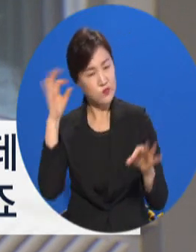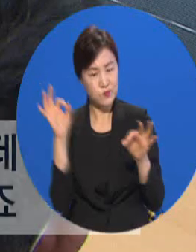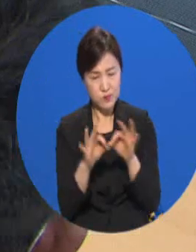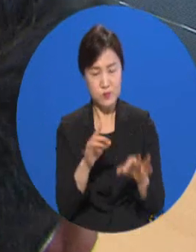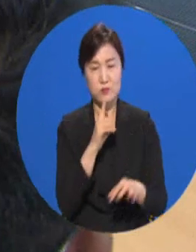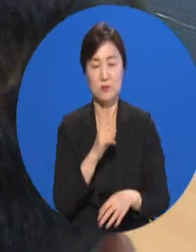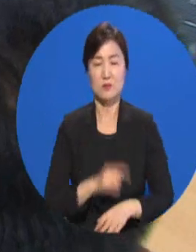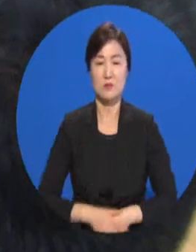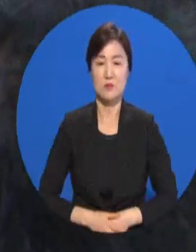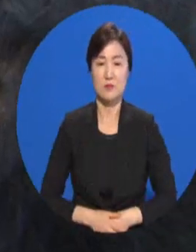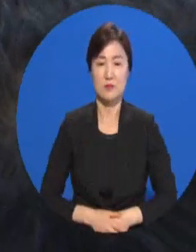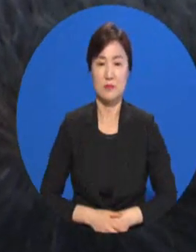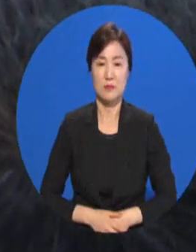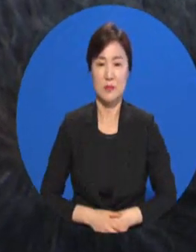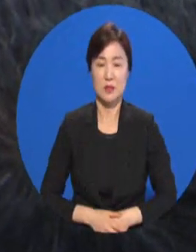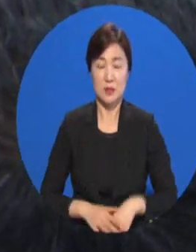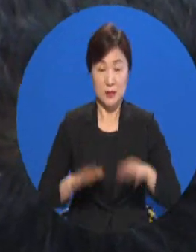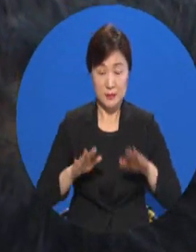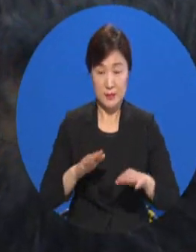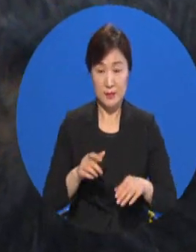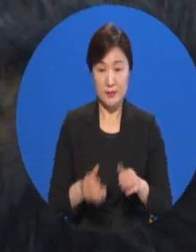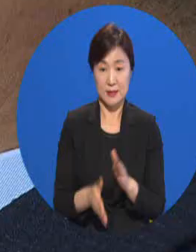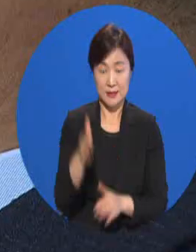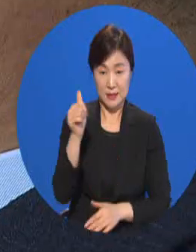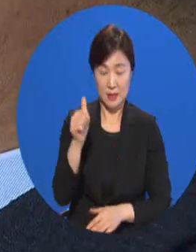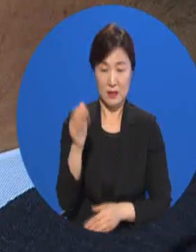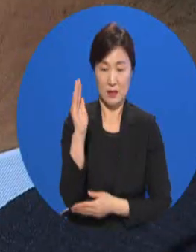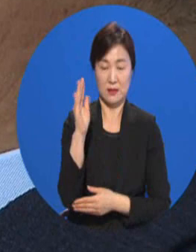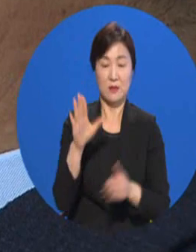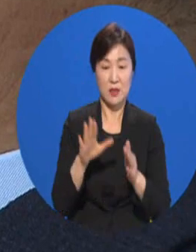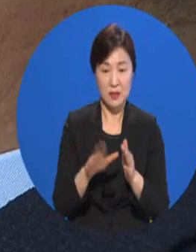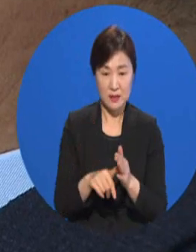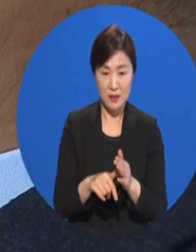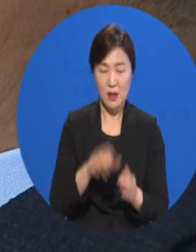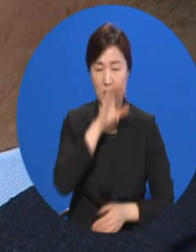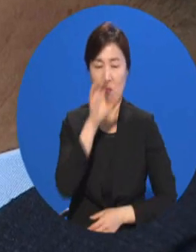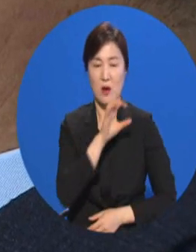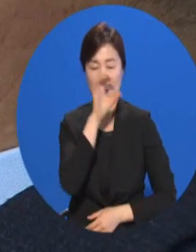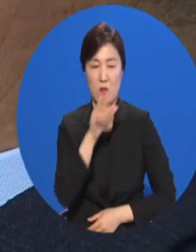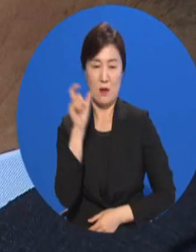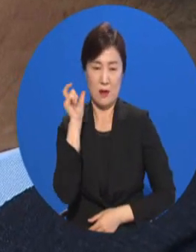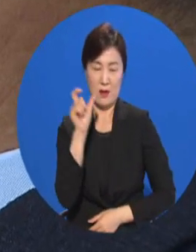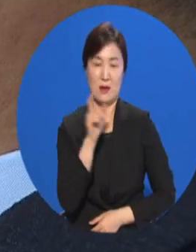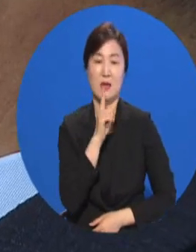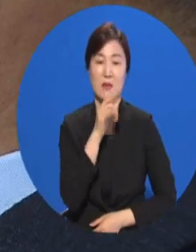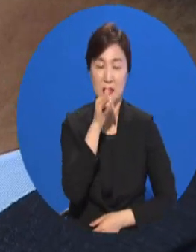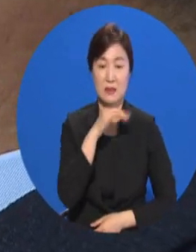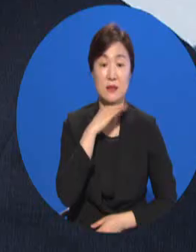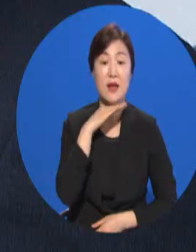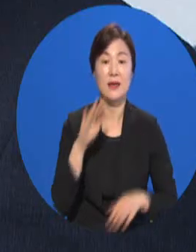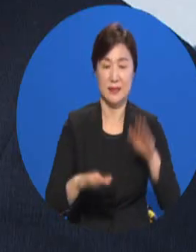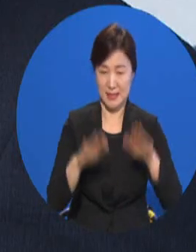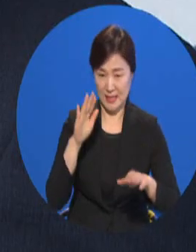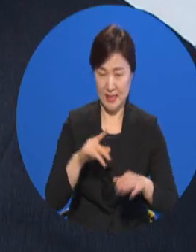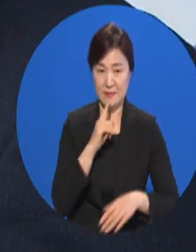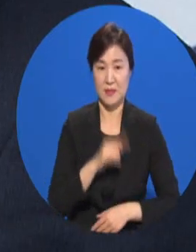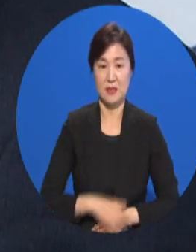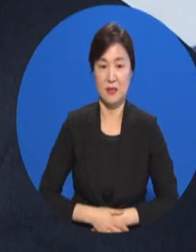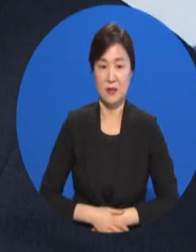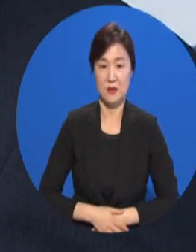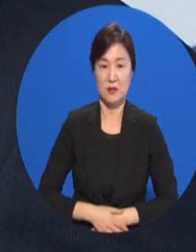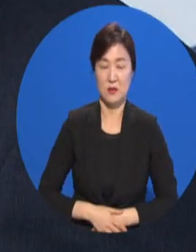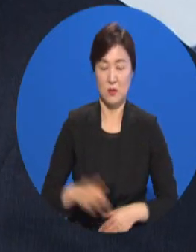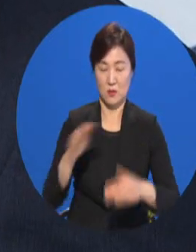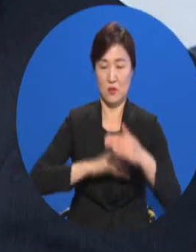엉뚱한 거죠. 권 시장은 실제로 이번 간담회에서도 가장 반복해 강조한 말이 세대 차이였습니다. 우리